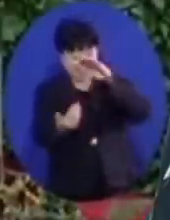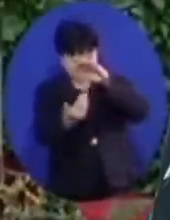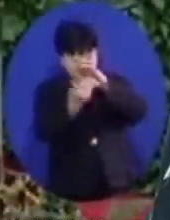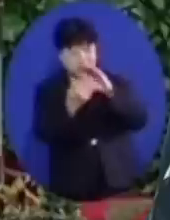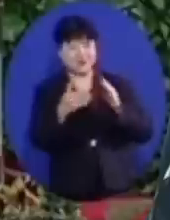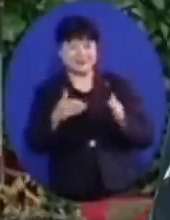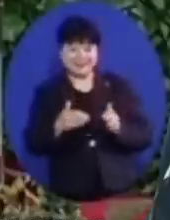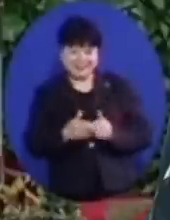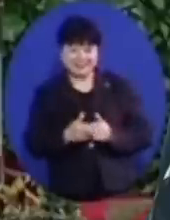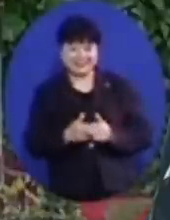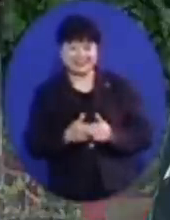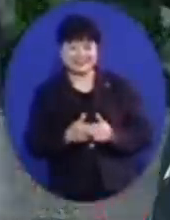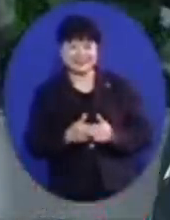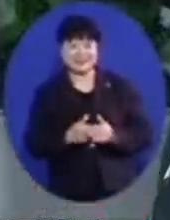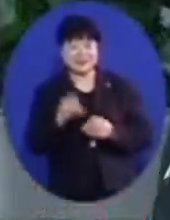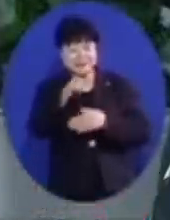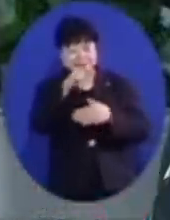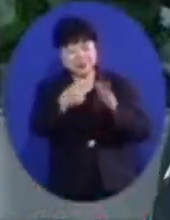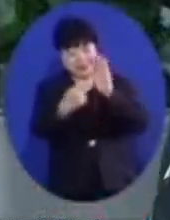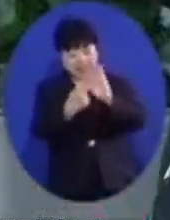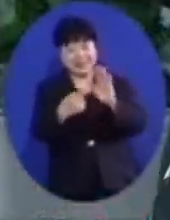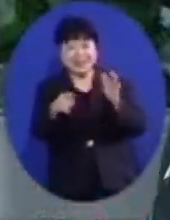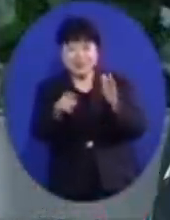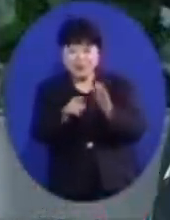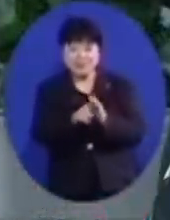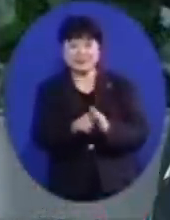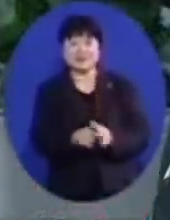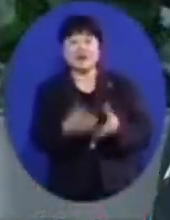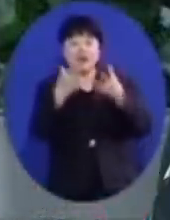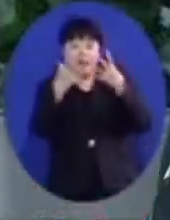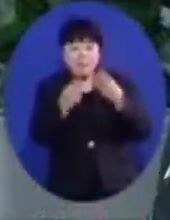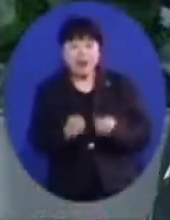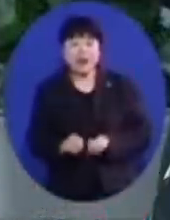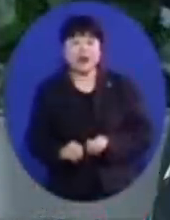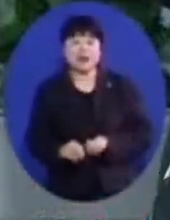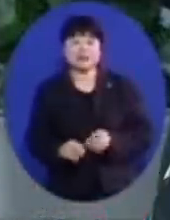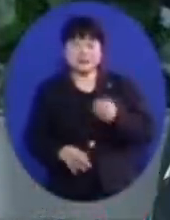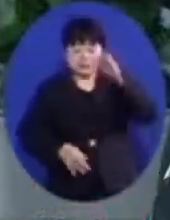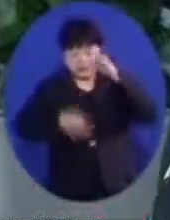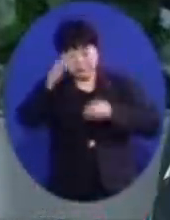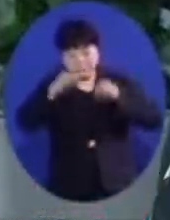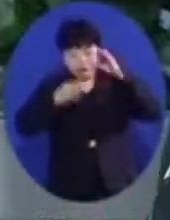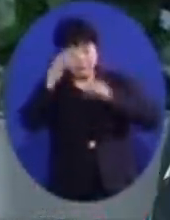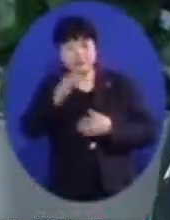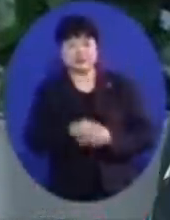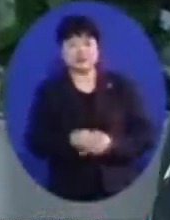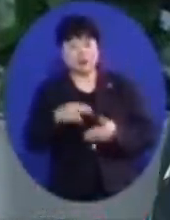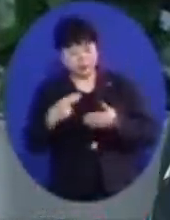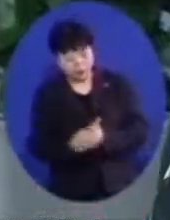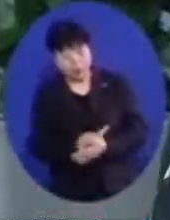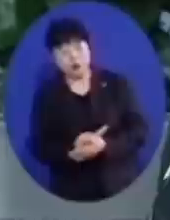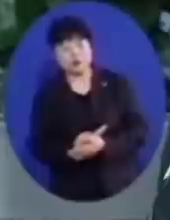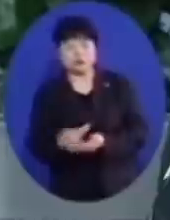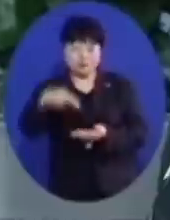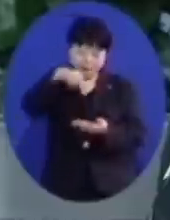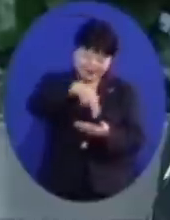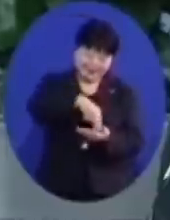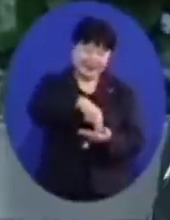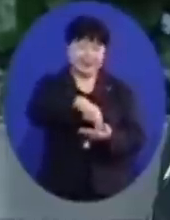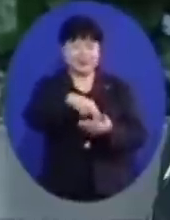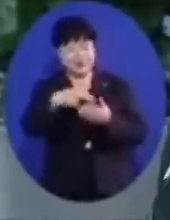놓은 것입니다 그런데 그것이 우리의 생활에 나타나기 위해서는 우리는 많은 실수를 합니다 많이 넘어지고 많이 자빠지고